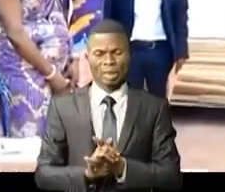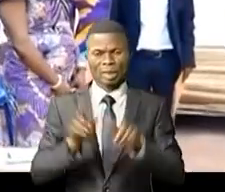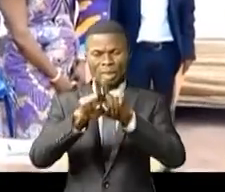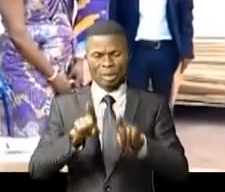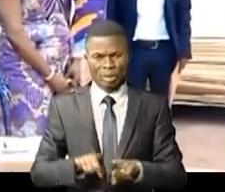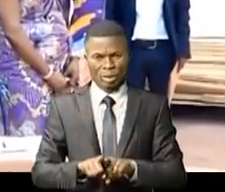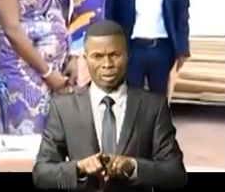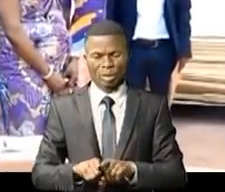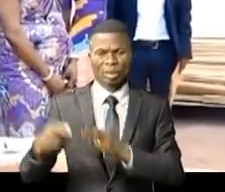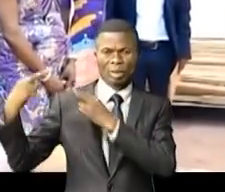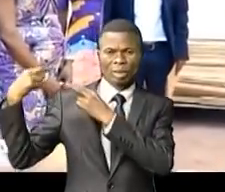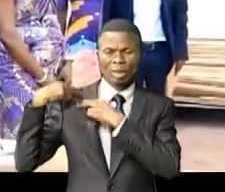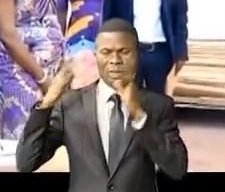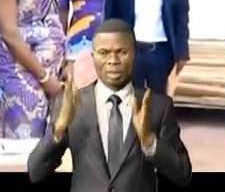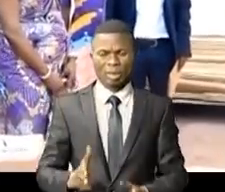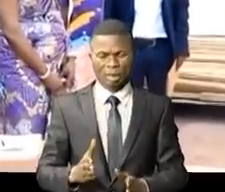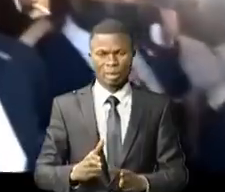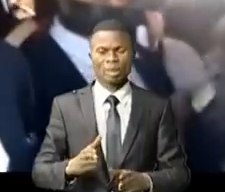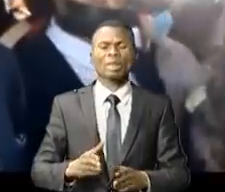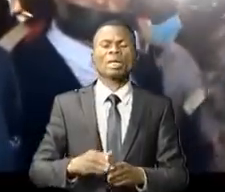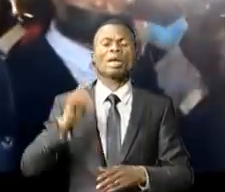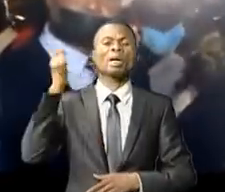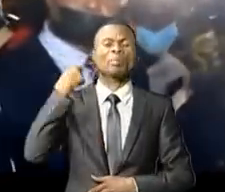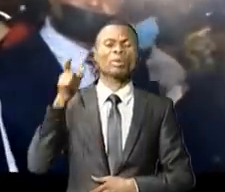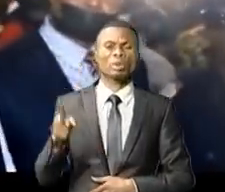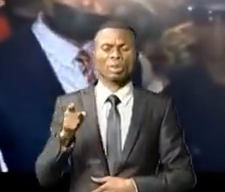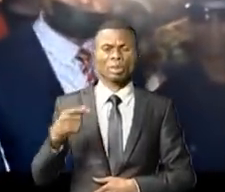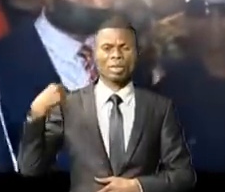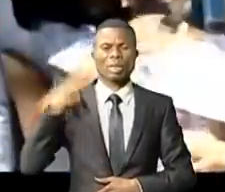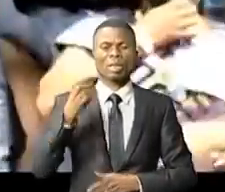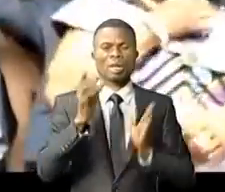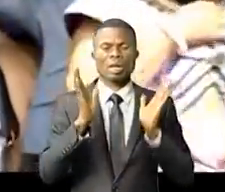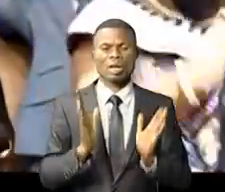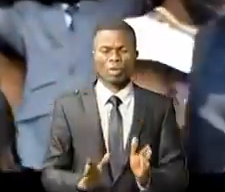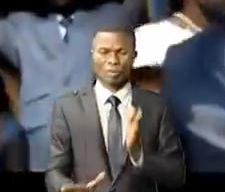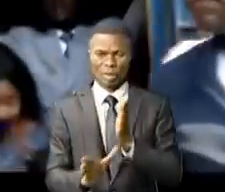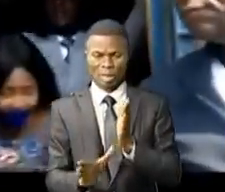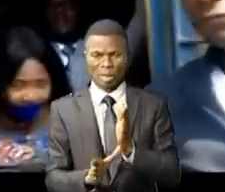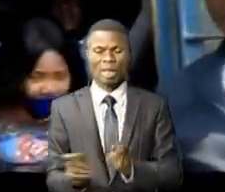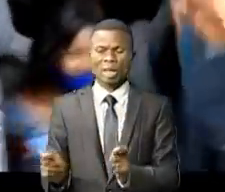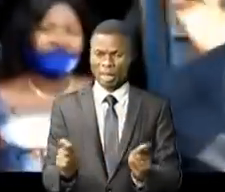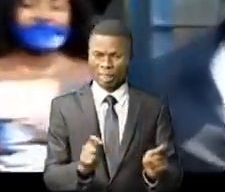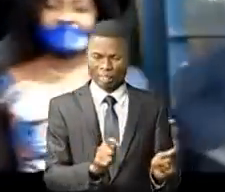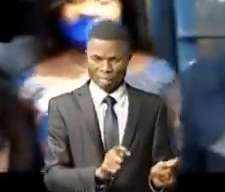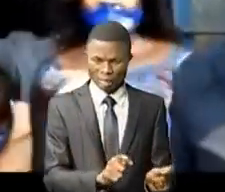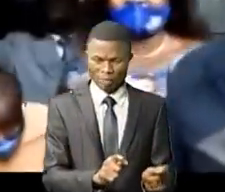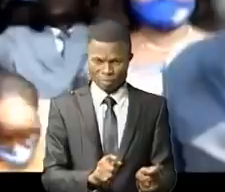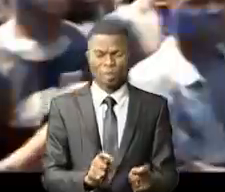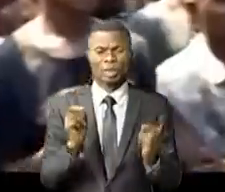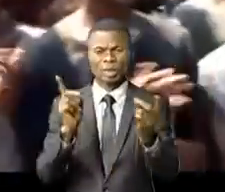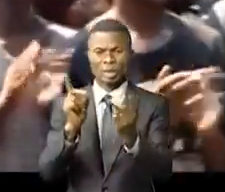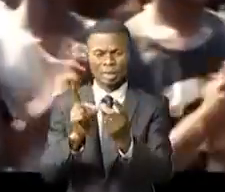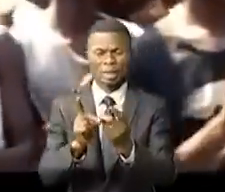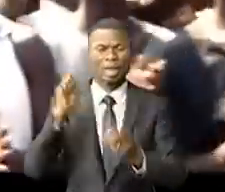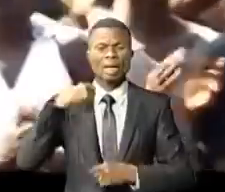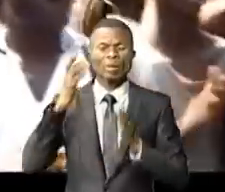ainsi que les responsables pénitenciers. Peu après, le gouverneur par intérim de la province du Tanganyika, Samba Kayabala Moni, est allé à la rencontre des